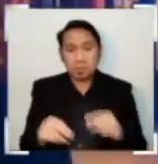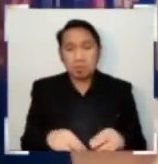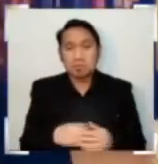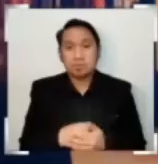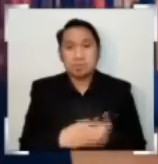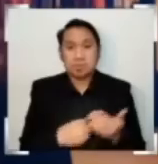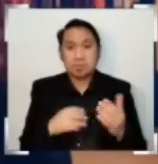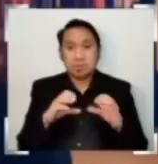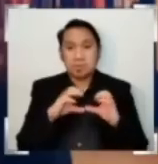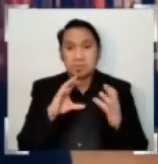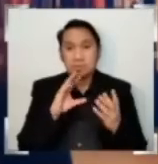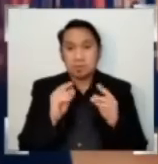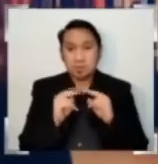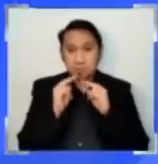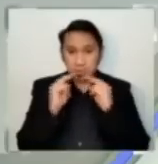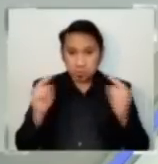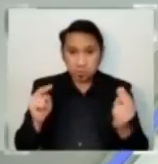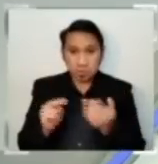ang inyong saksi.